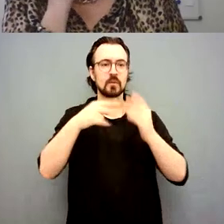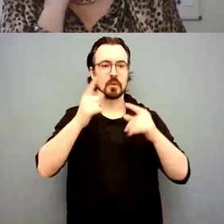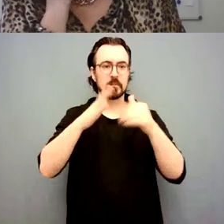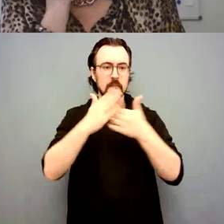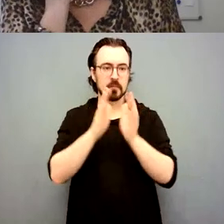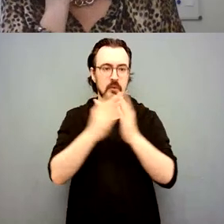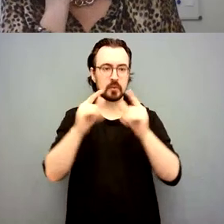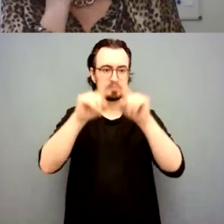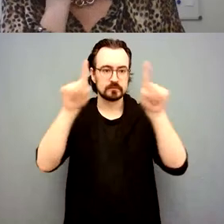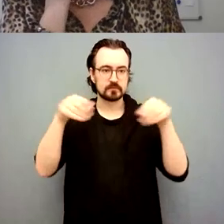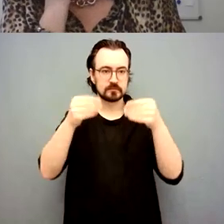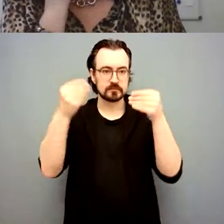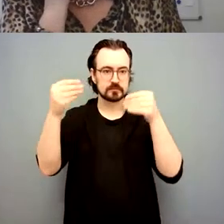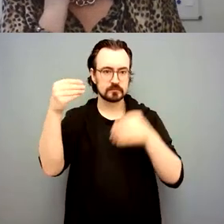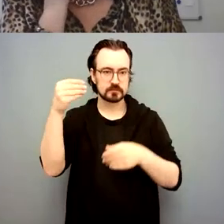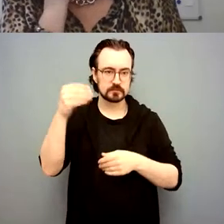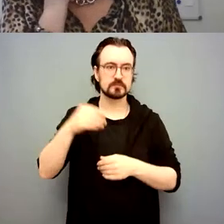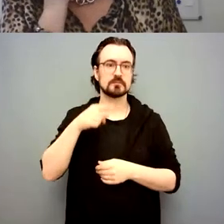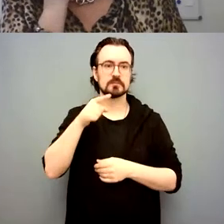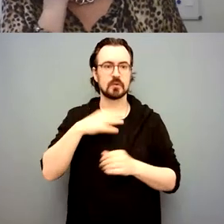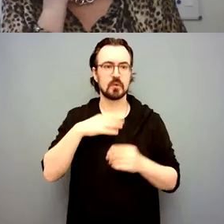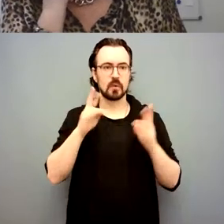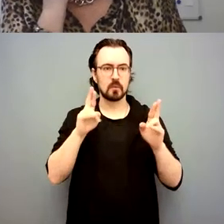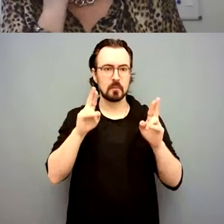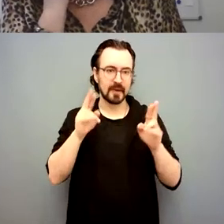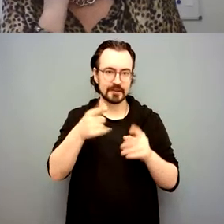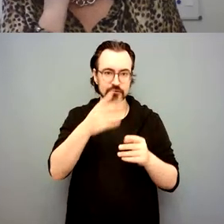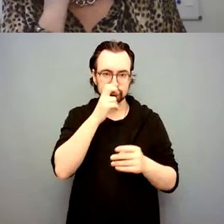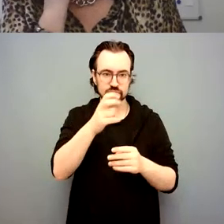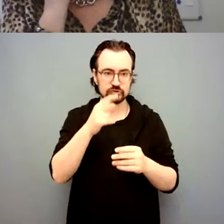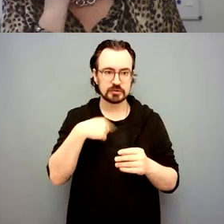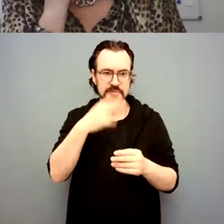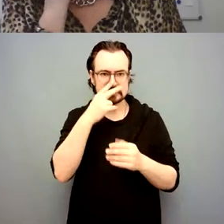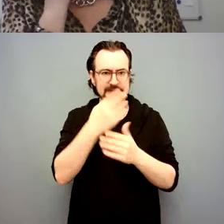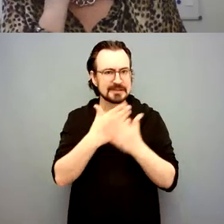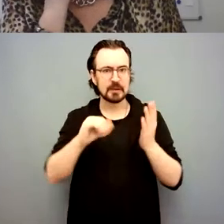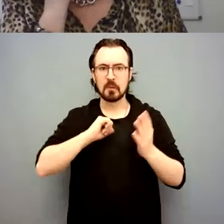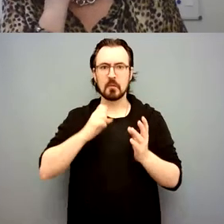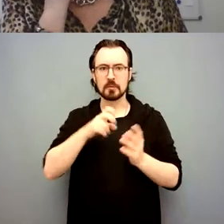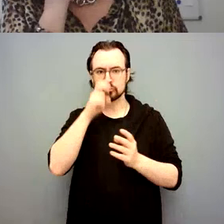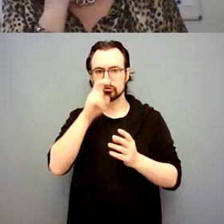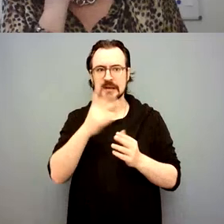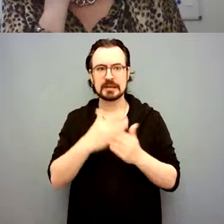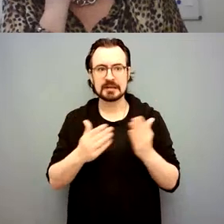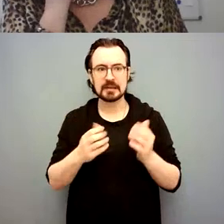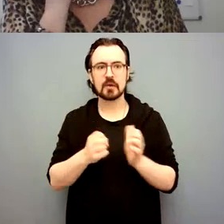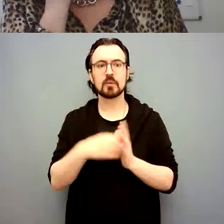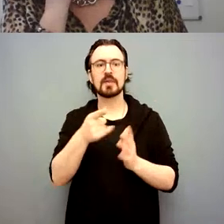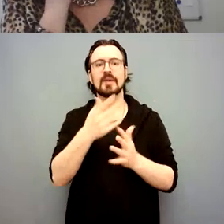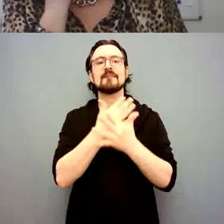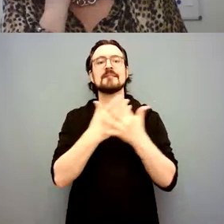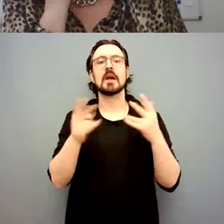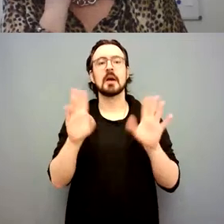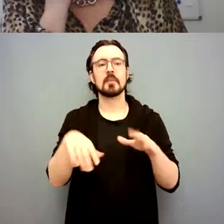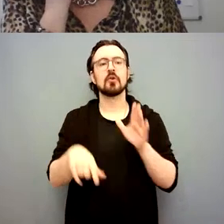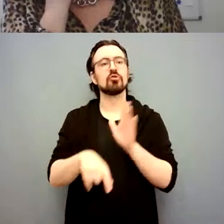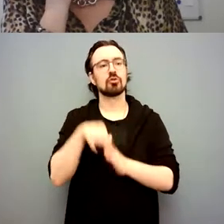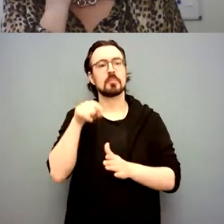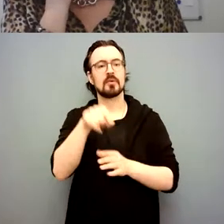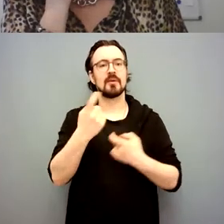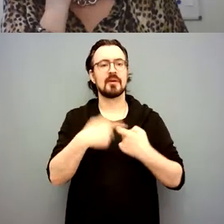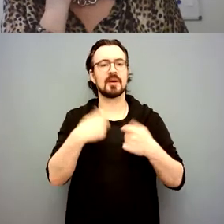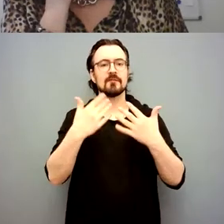här. Jag hoppas att den ska kunna synas. Jag ser inte själv om den syns. eftersom ni är flera som har tagit upp det här